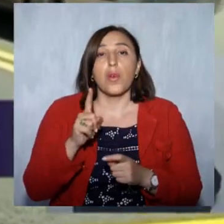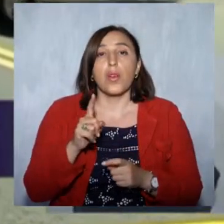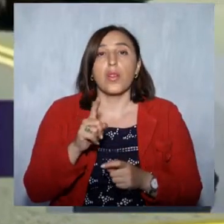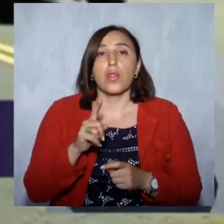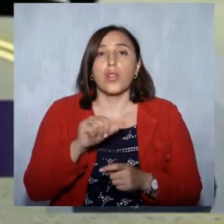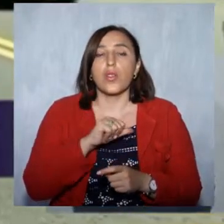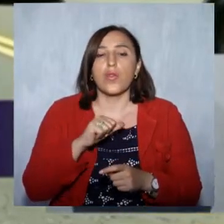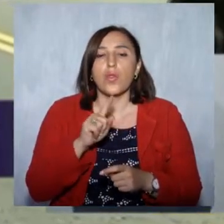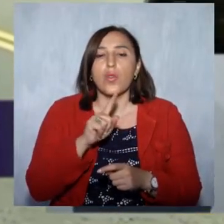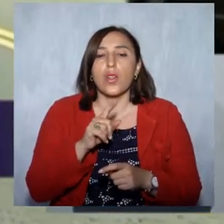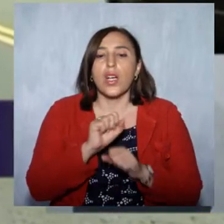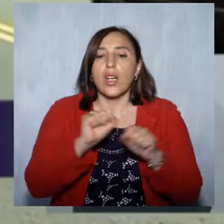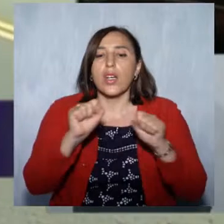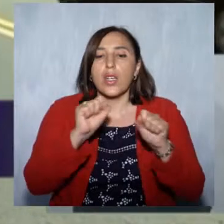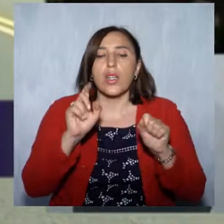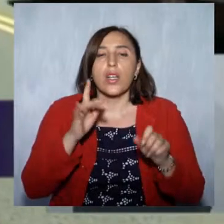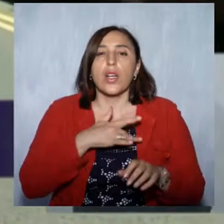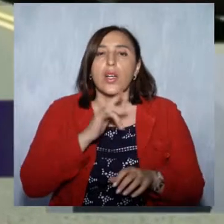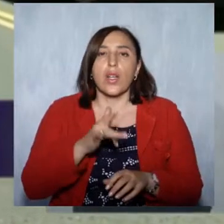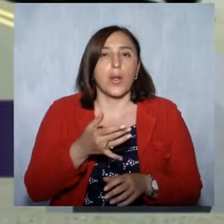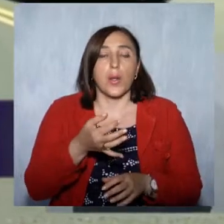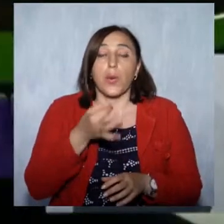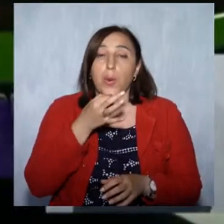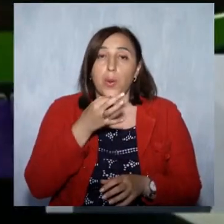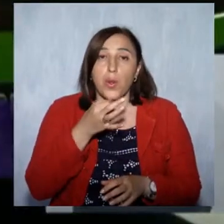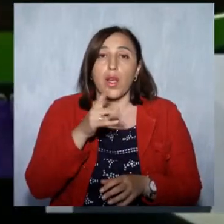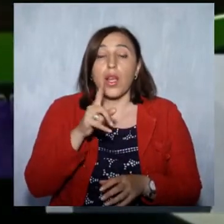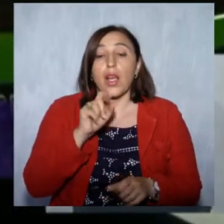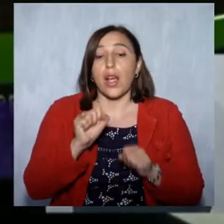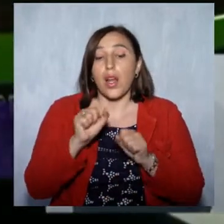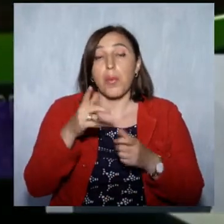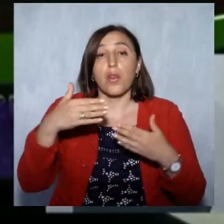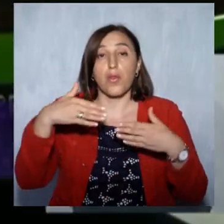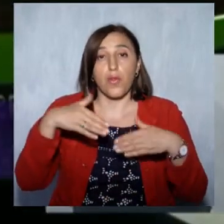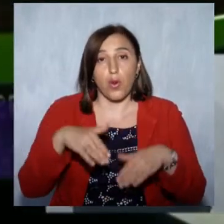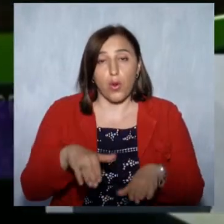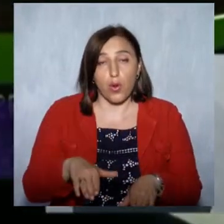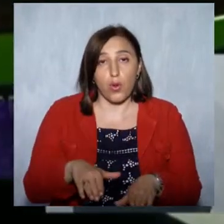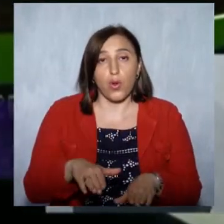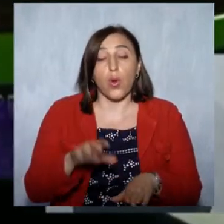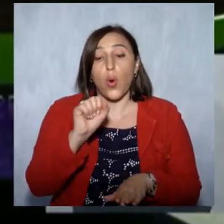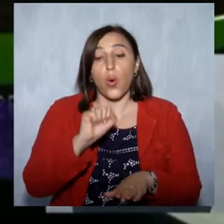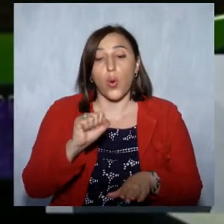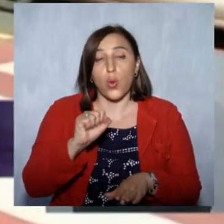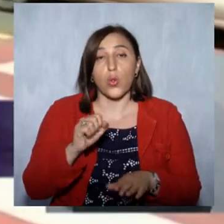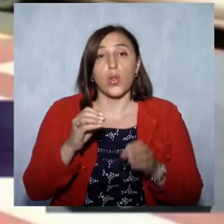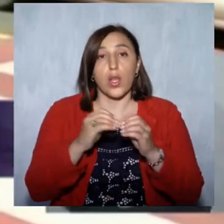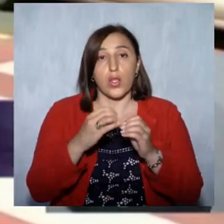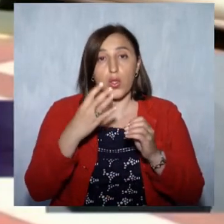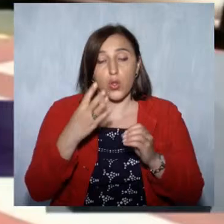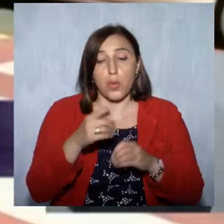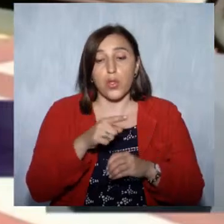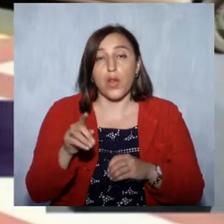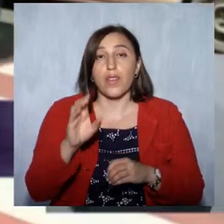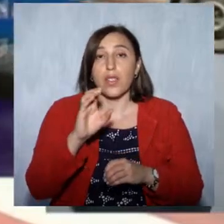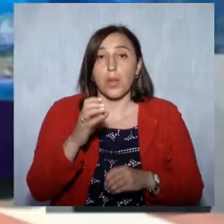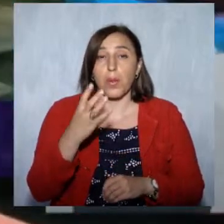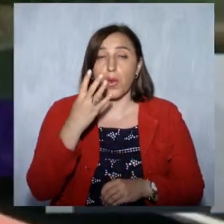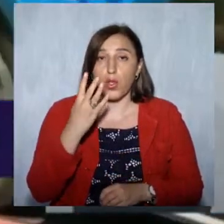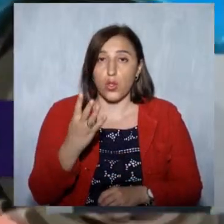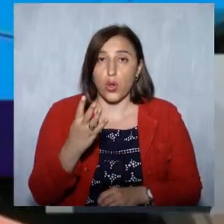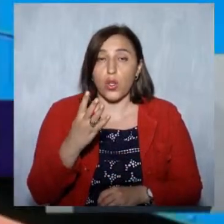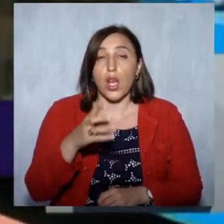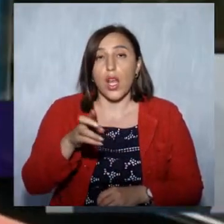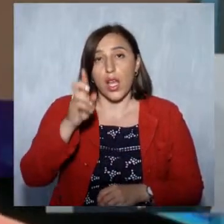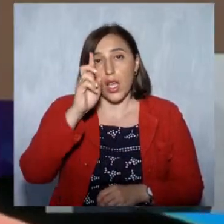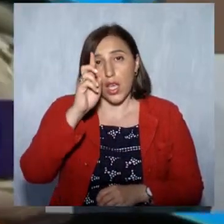լիակատար լոկդաունից։ Իրակլի Ղարիբաշվիլիի կառավարության կայացրած որոշման համաձայն օգոստոսի 14-ից մինչև սեպտեմբերի 4-ը